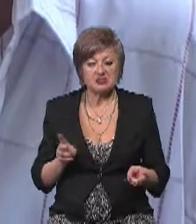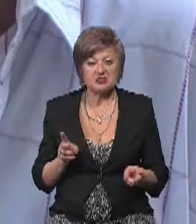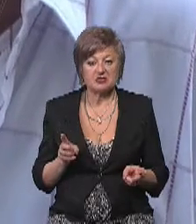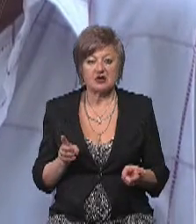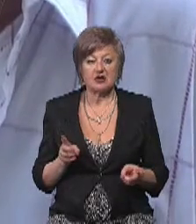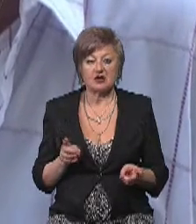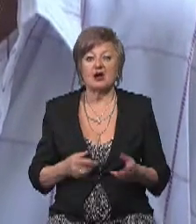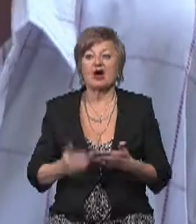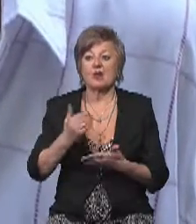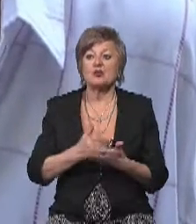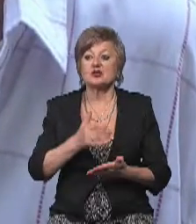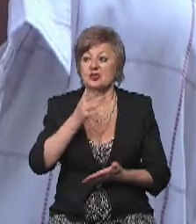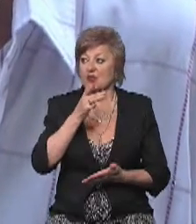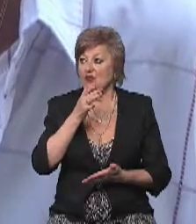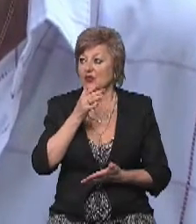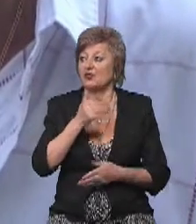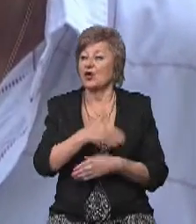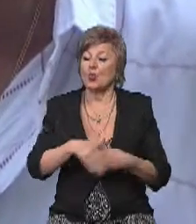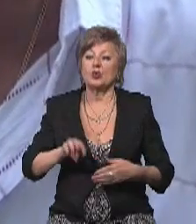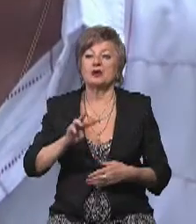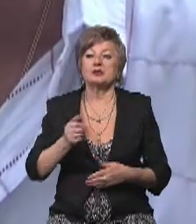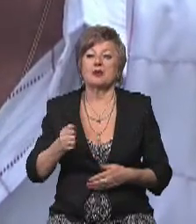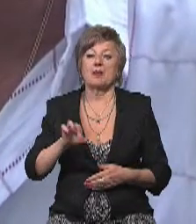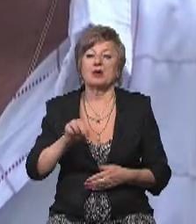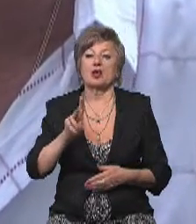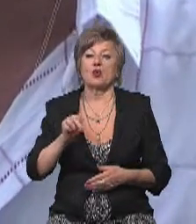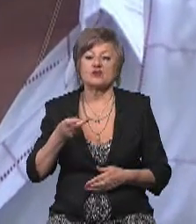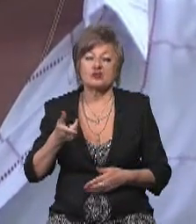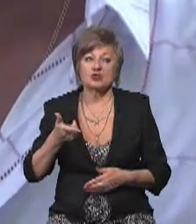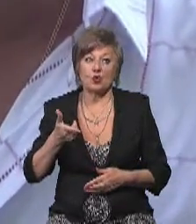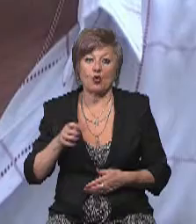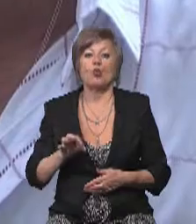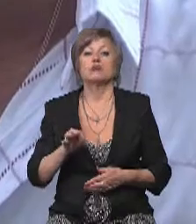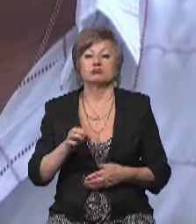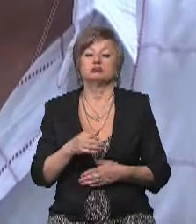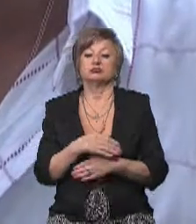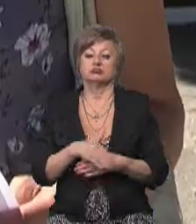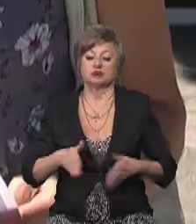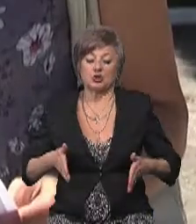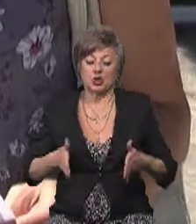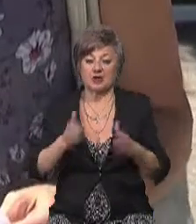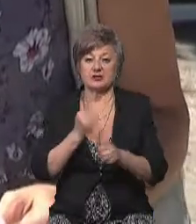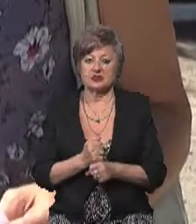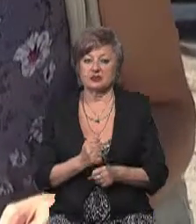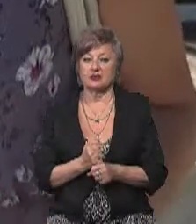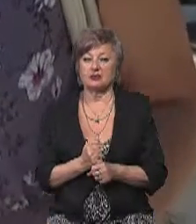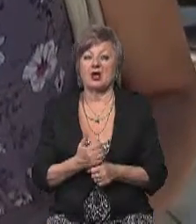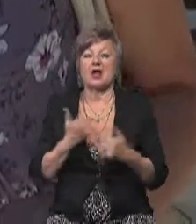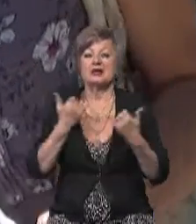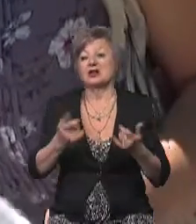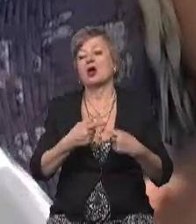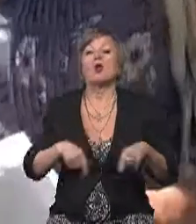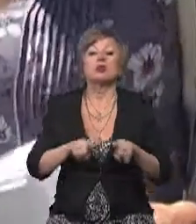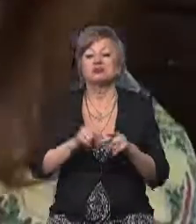але останнім часом дуже гарна вулиця Маяковського, дуже гарна алея зроблена і алея Троянд. Для округу? Ні,